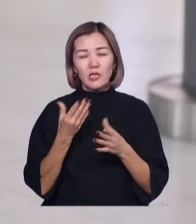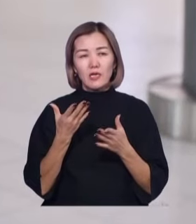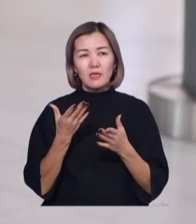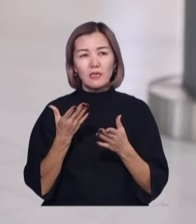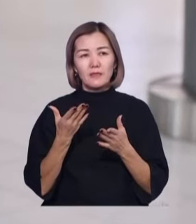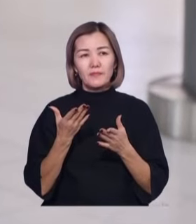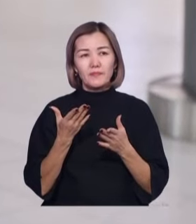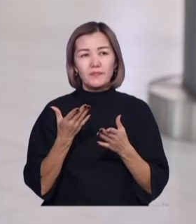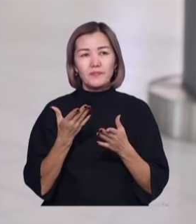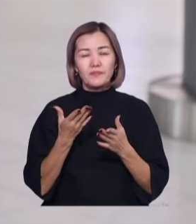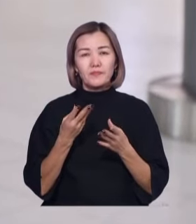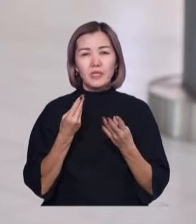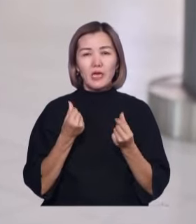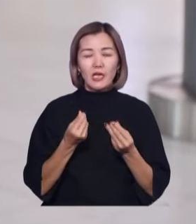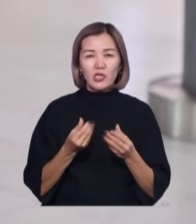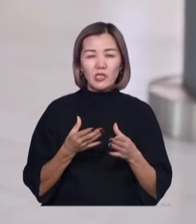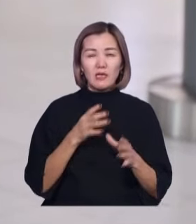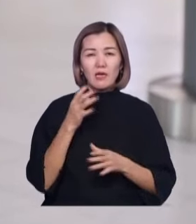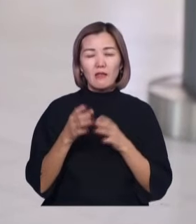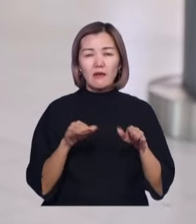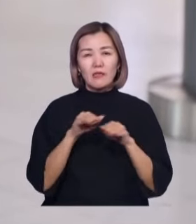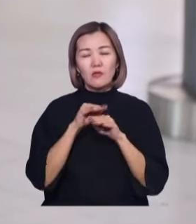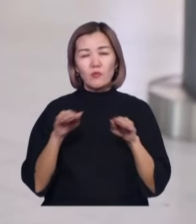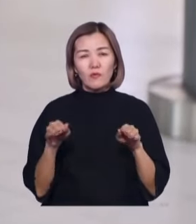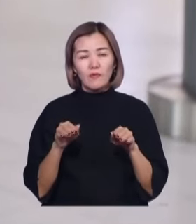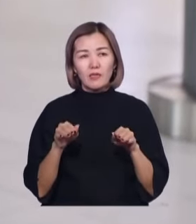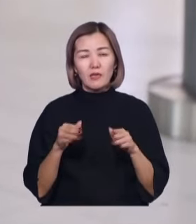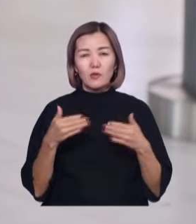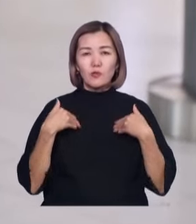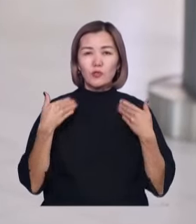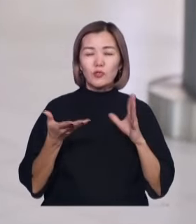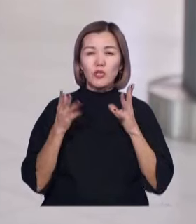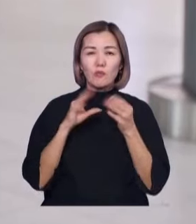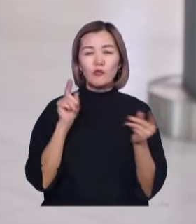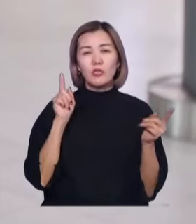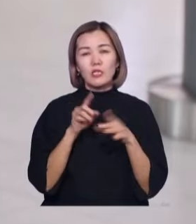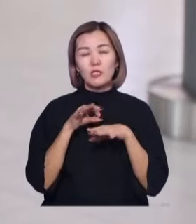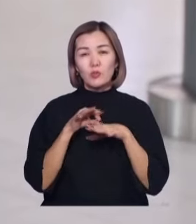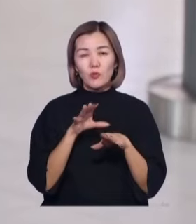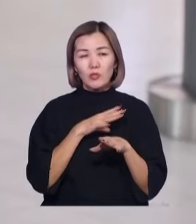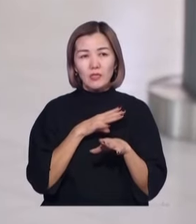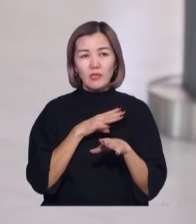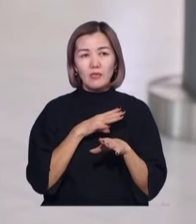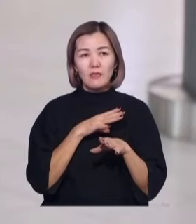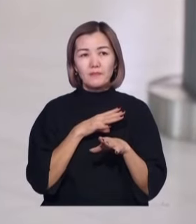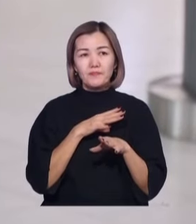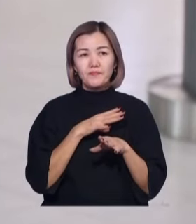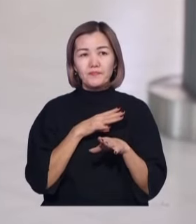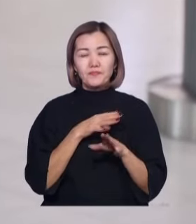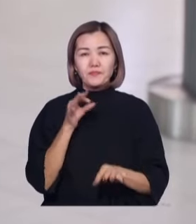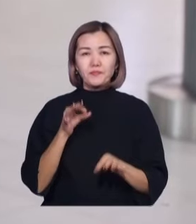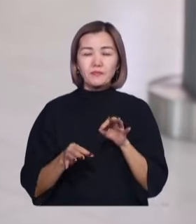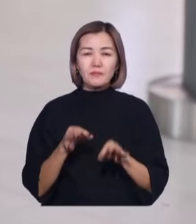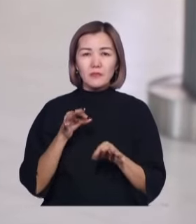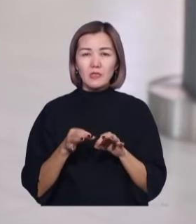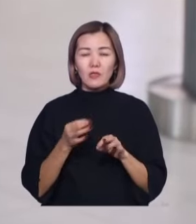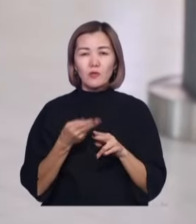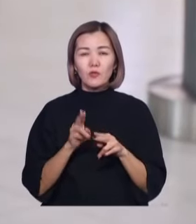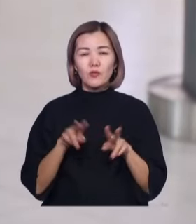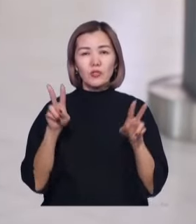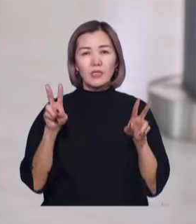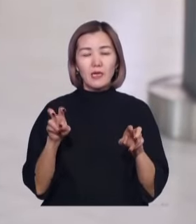айтып отқандай қаржылық халықаралық деңгейде институттың ұсыныстары бойынша кездесу өткізді. Сол кестені талқылау мәселесінде оның ішінде